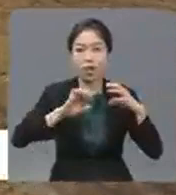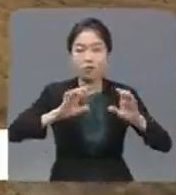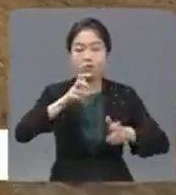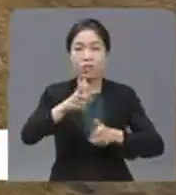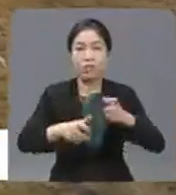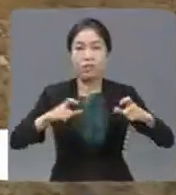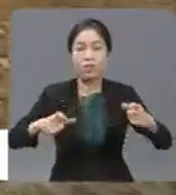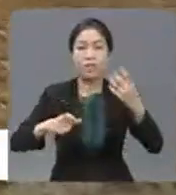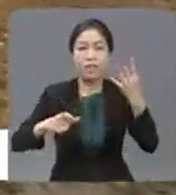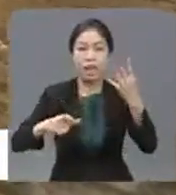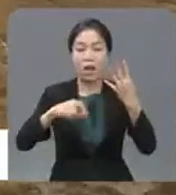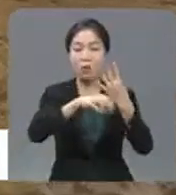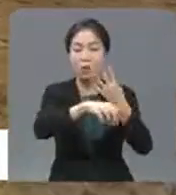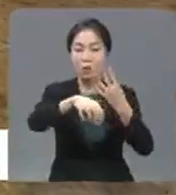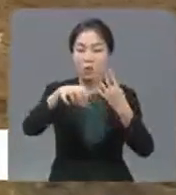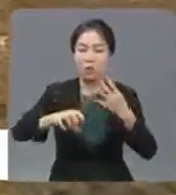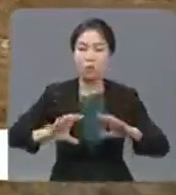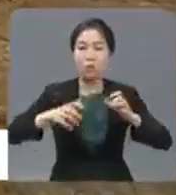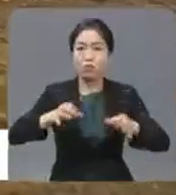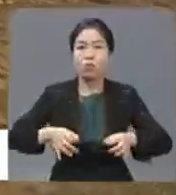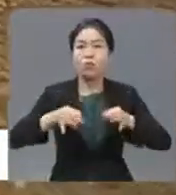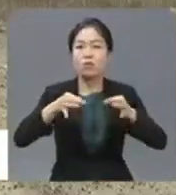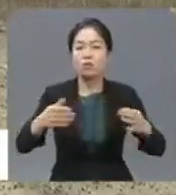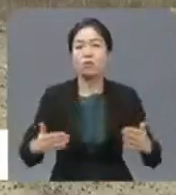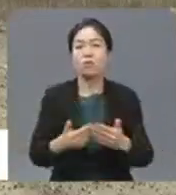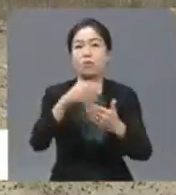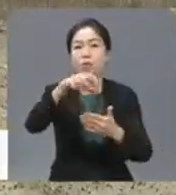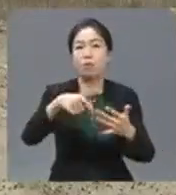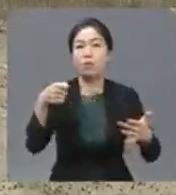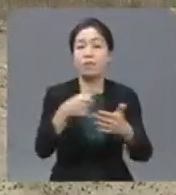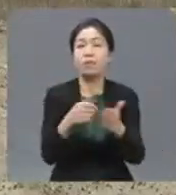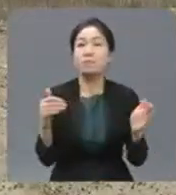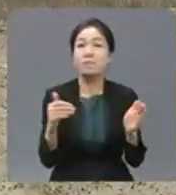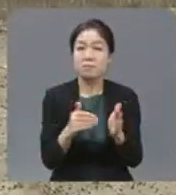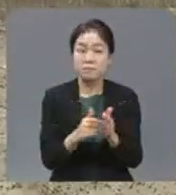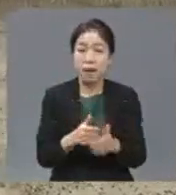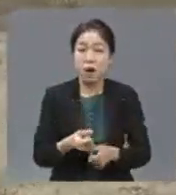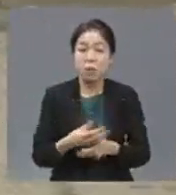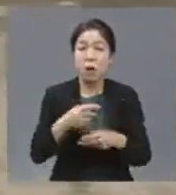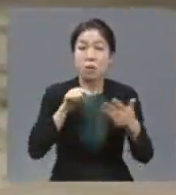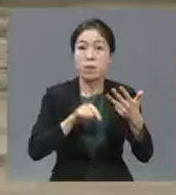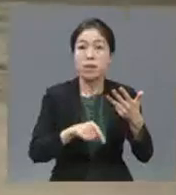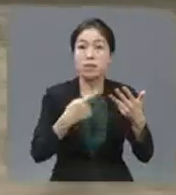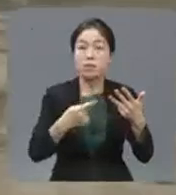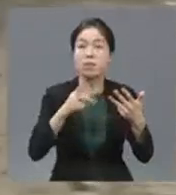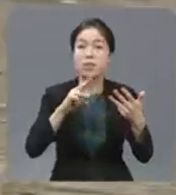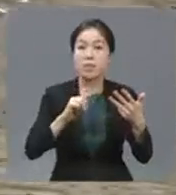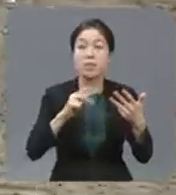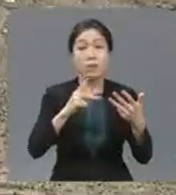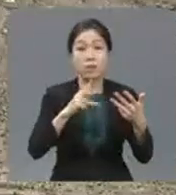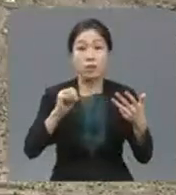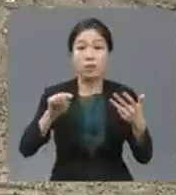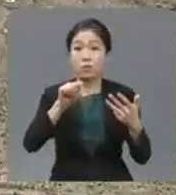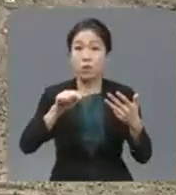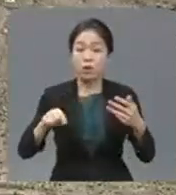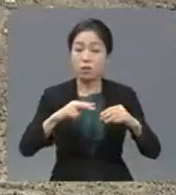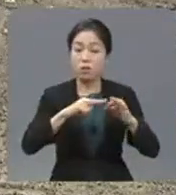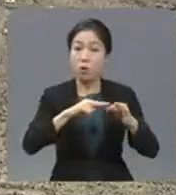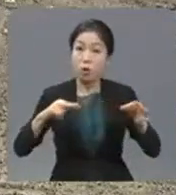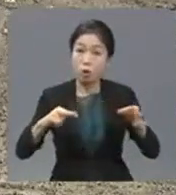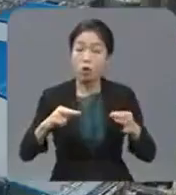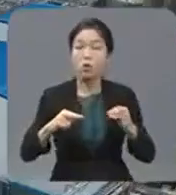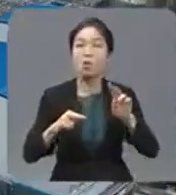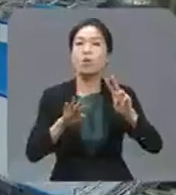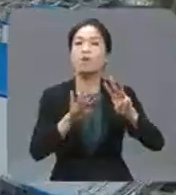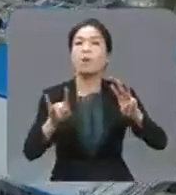국가산업단지 4개 공고를 국제 투자 진행직으로 지정했습니다 면적은 8.1 제곱킬로미터로 여의도 면적의 3배에